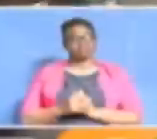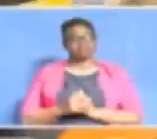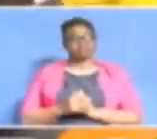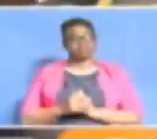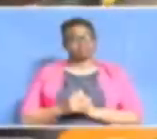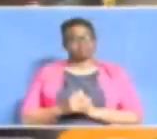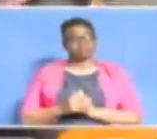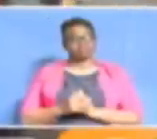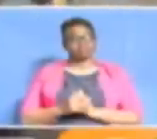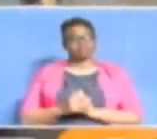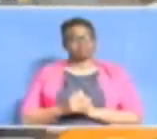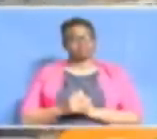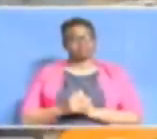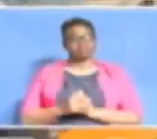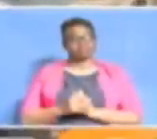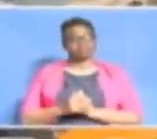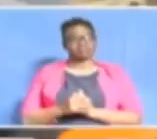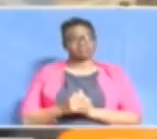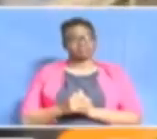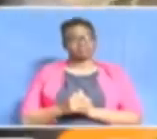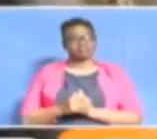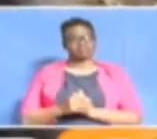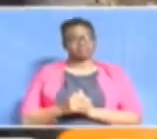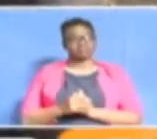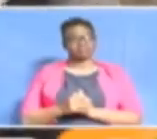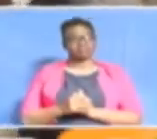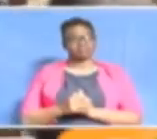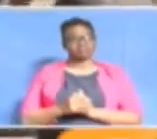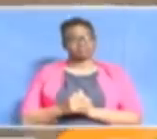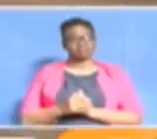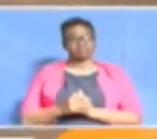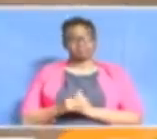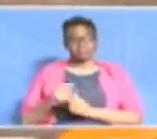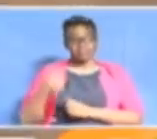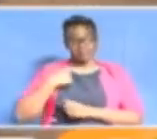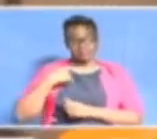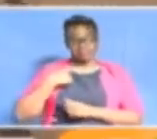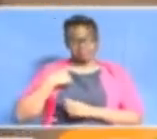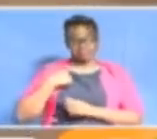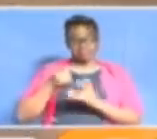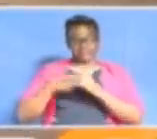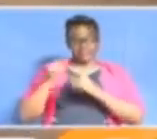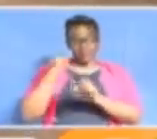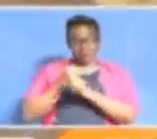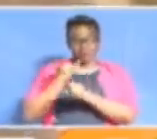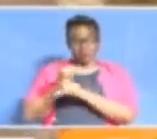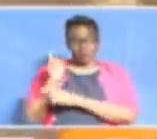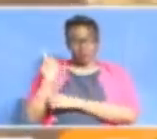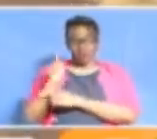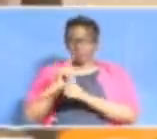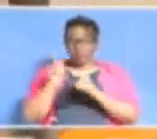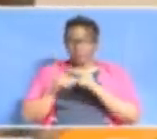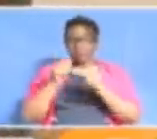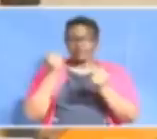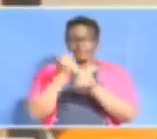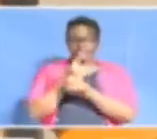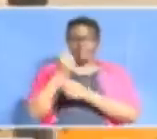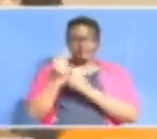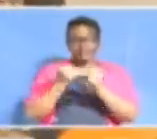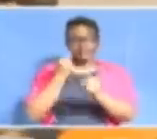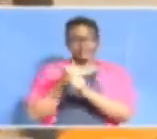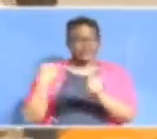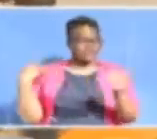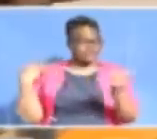Songa, ingia huko. Ingia. Hii kazi nimeanza kwa muda wa miaka 11.